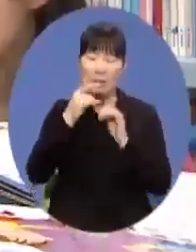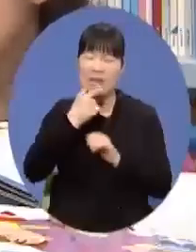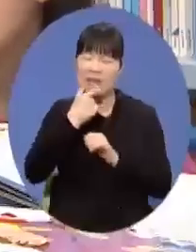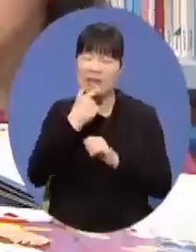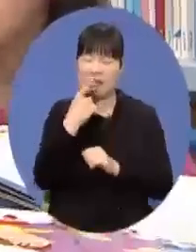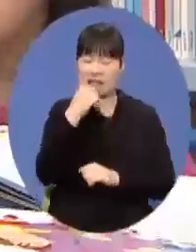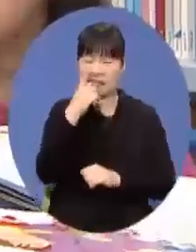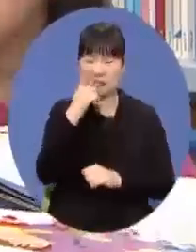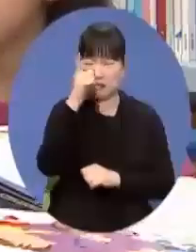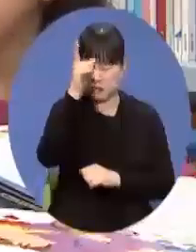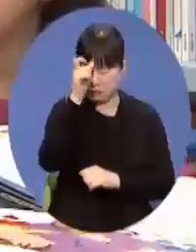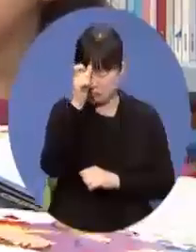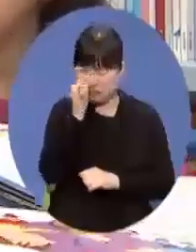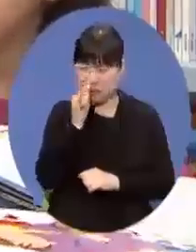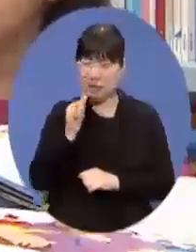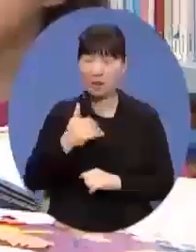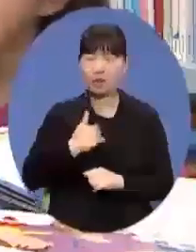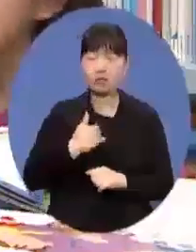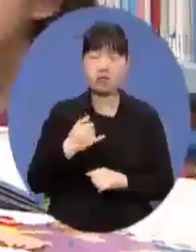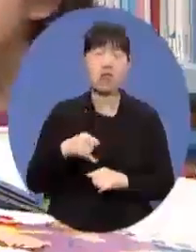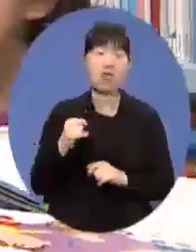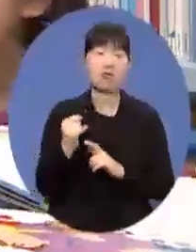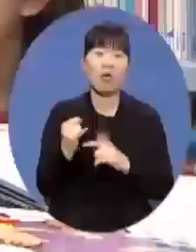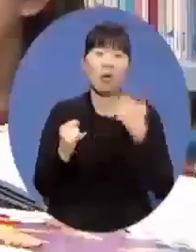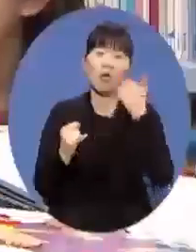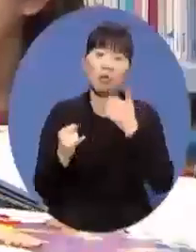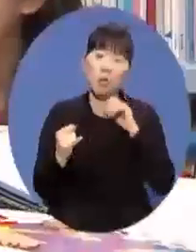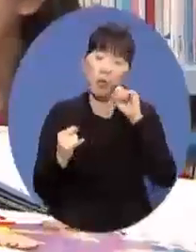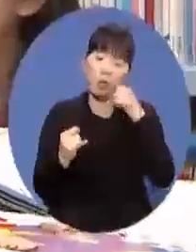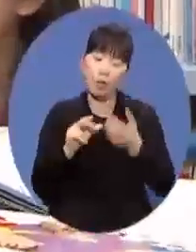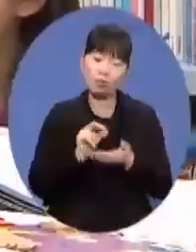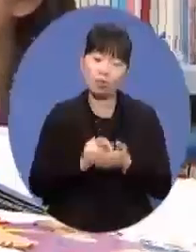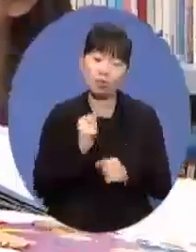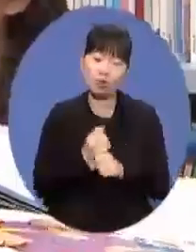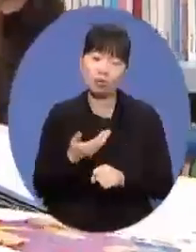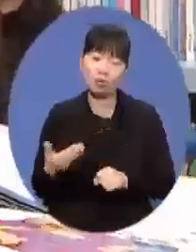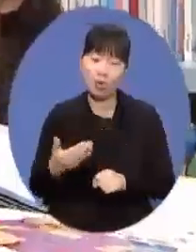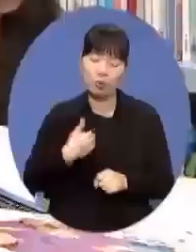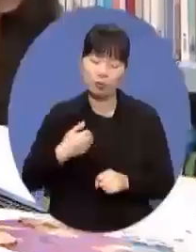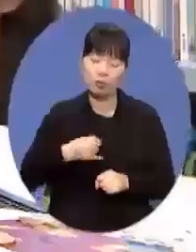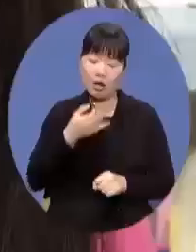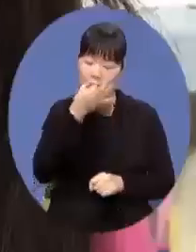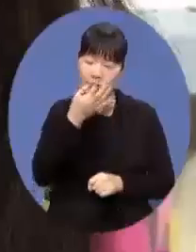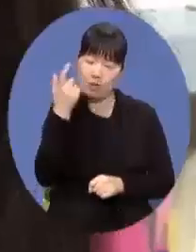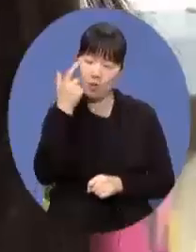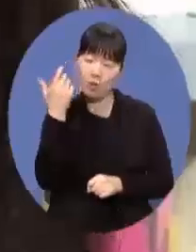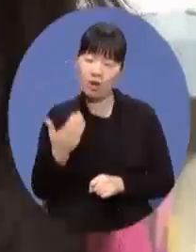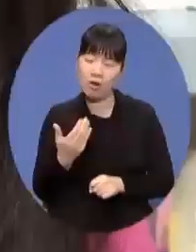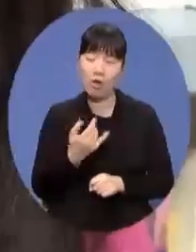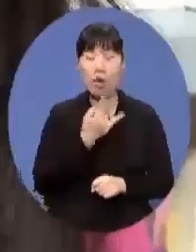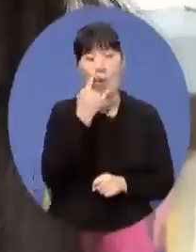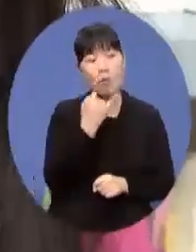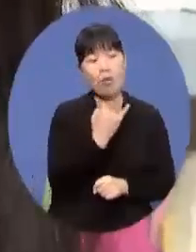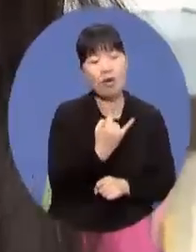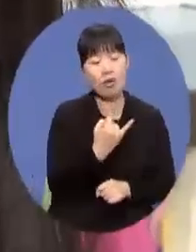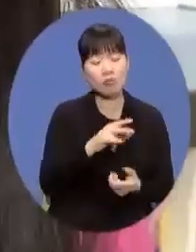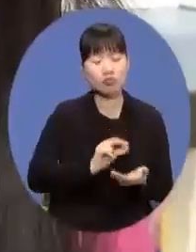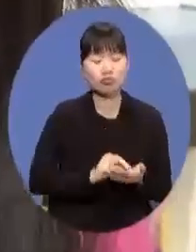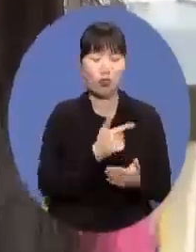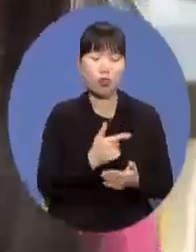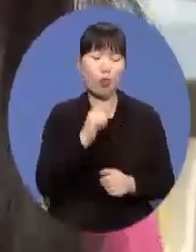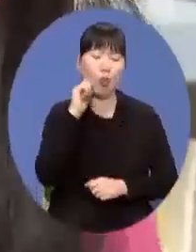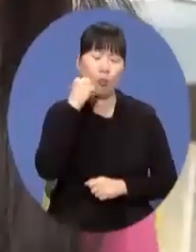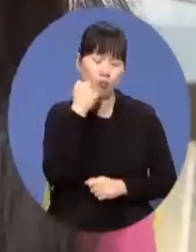쓰곤 했는데요. 우리 딸, 누가 이렇게 어려운 문제를 만들어서 우리 딸 힘들게 할까? 엄마, 문제가